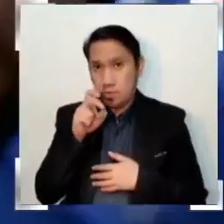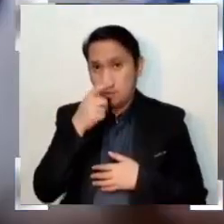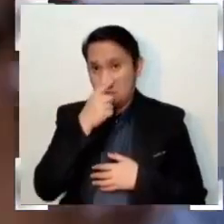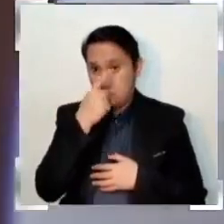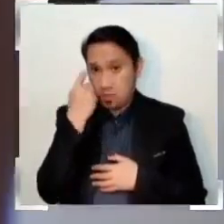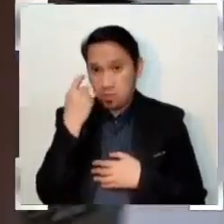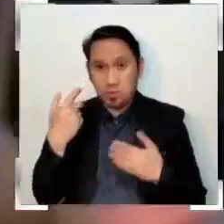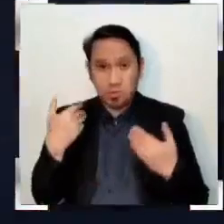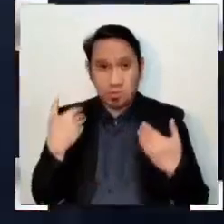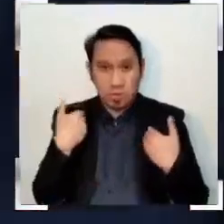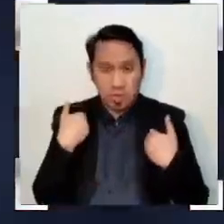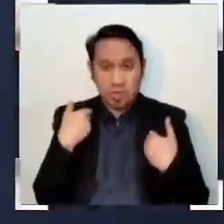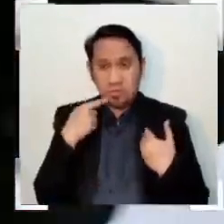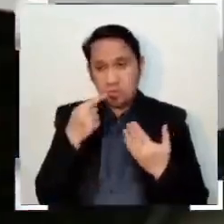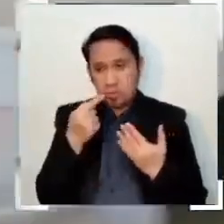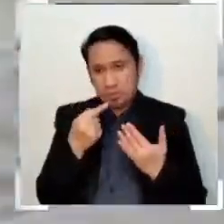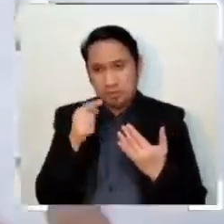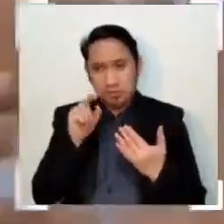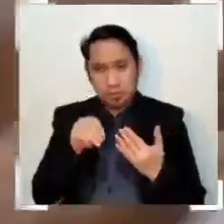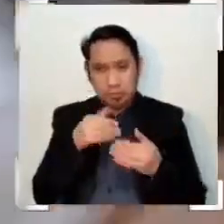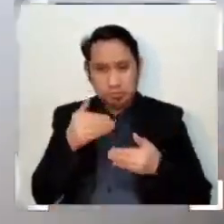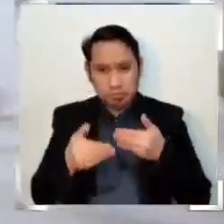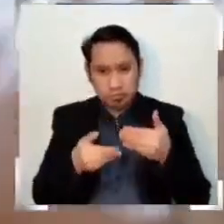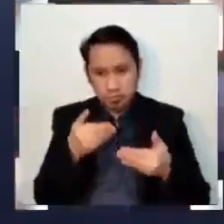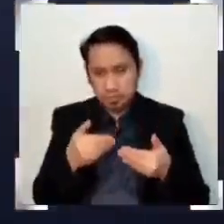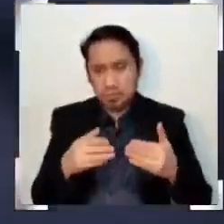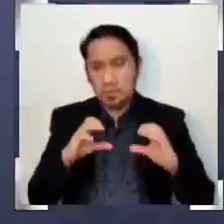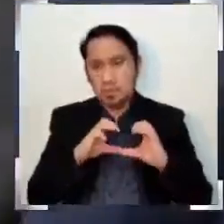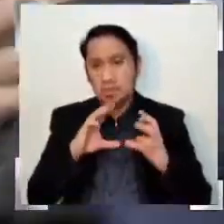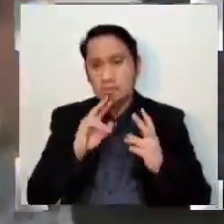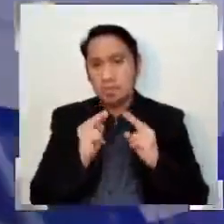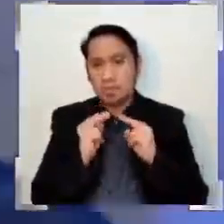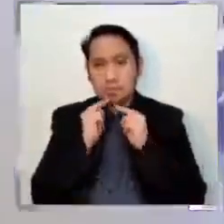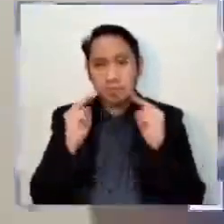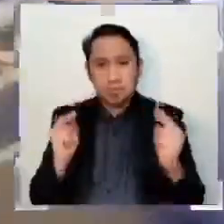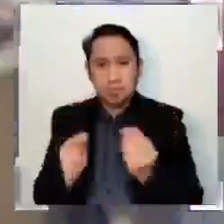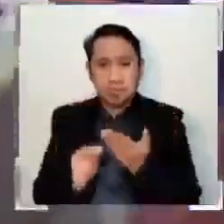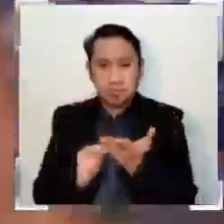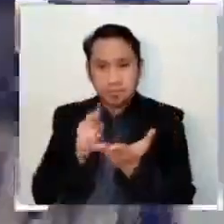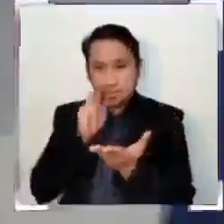straight. Para sa GMA Integrated News, Ian Cruz ang inyong saksi.